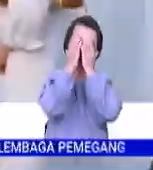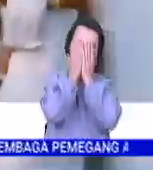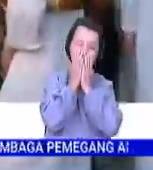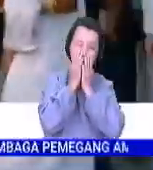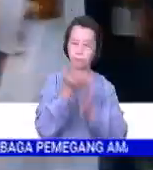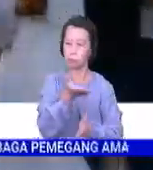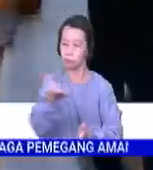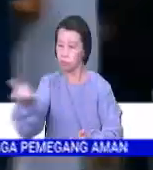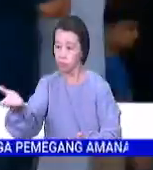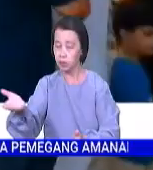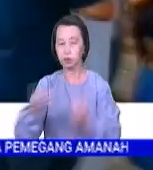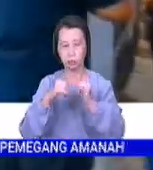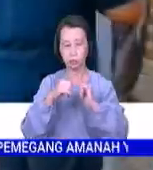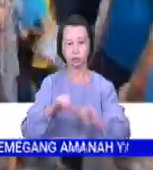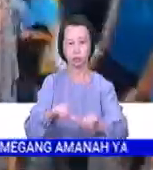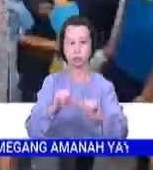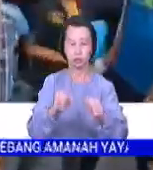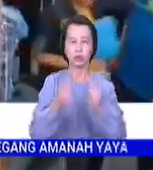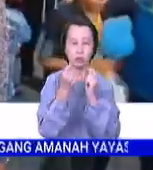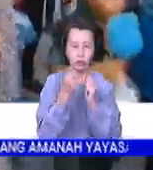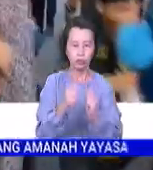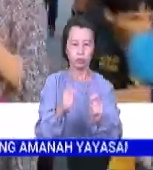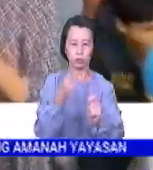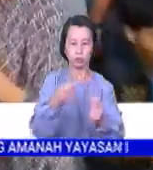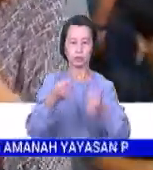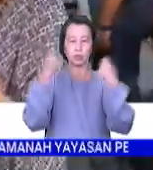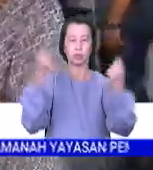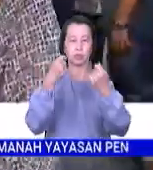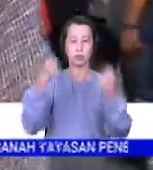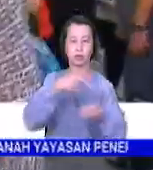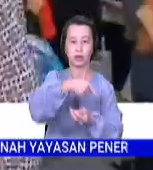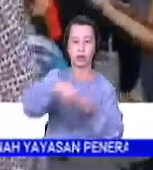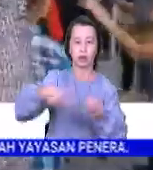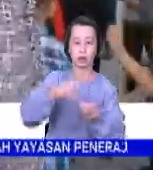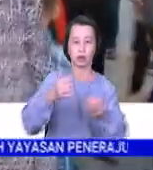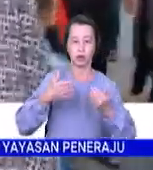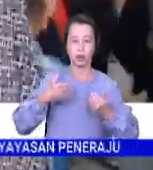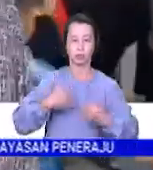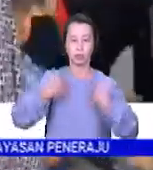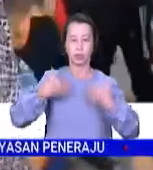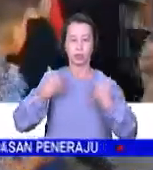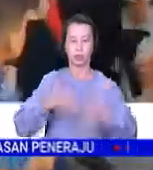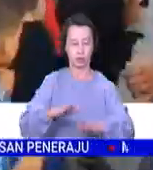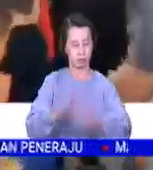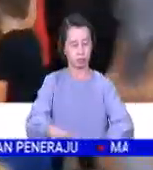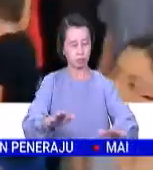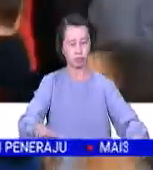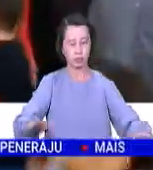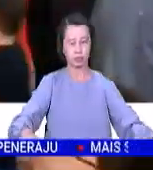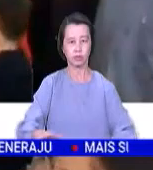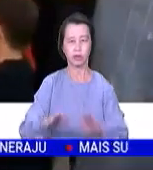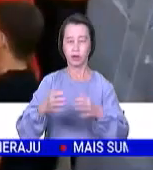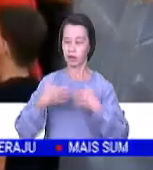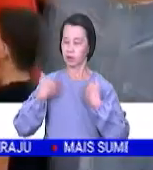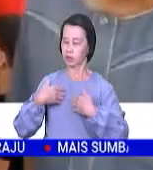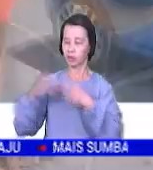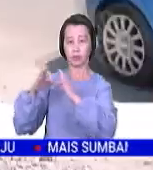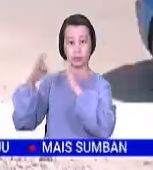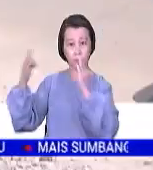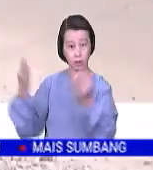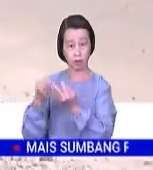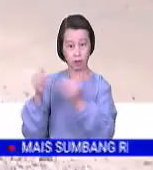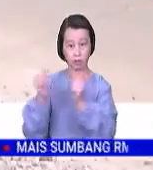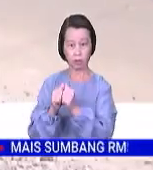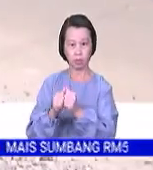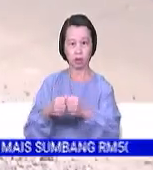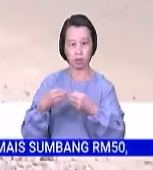mereka masih juga cuba untuk meraihkan suasana ini dan menggembirakan anak-anak mereka, ahli keluarga mereka dengan